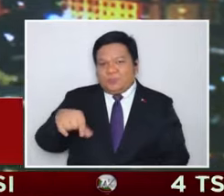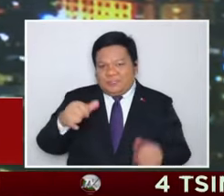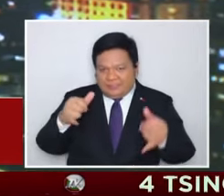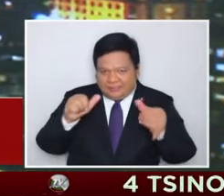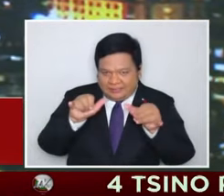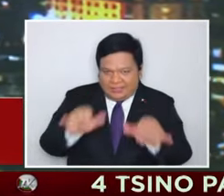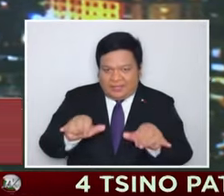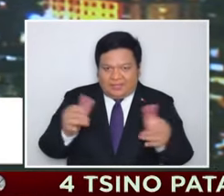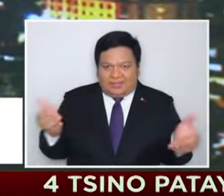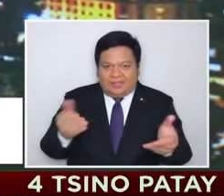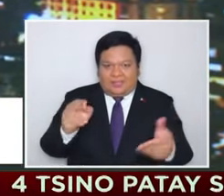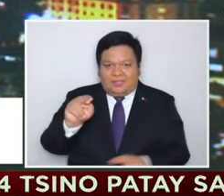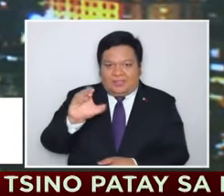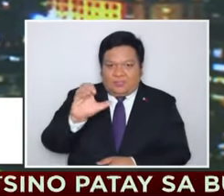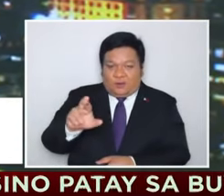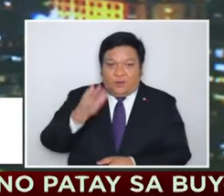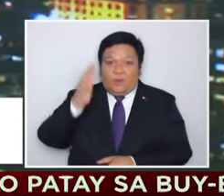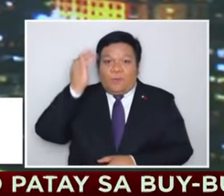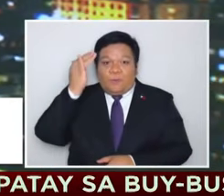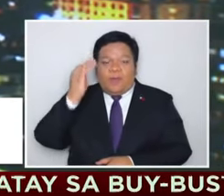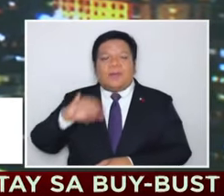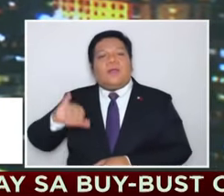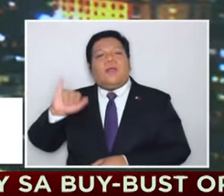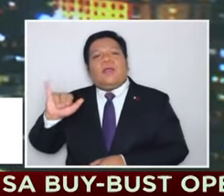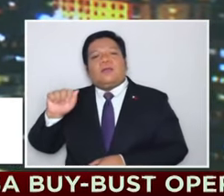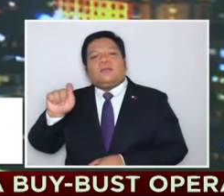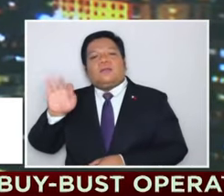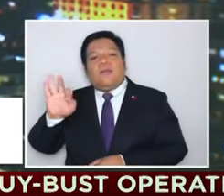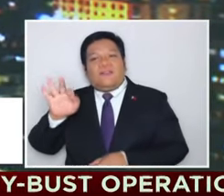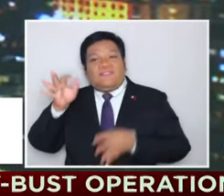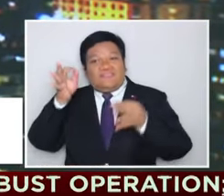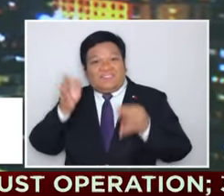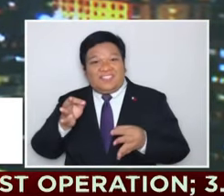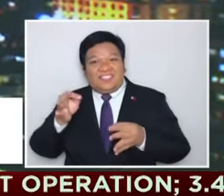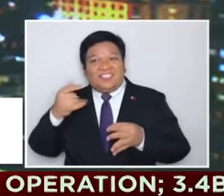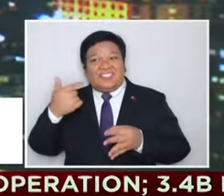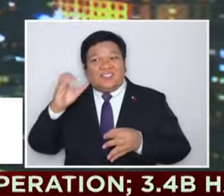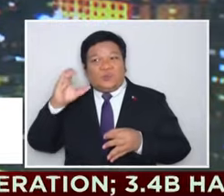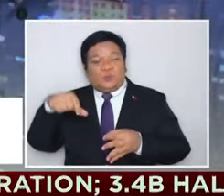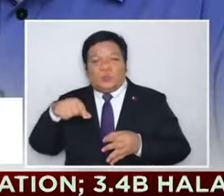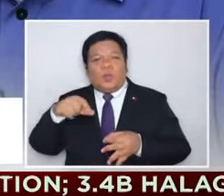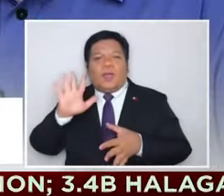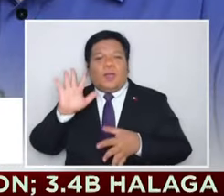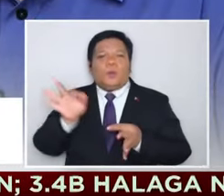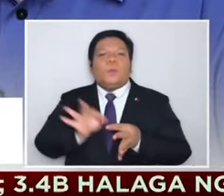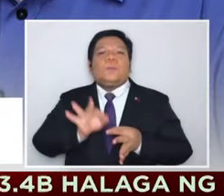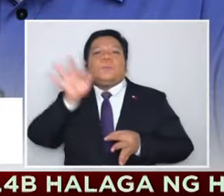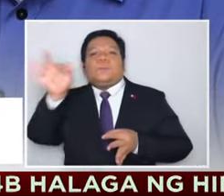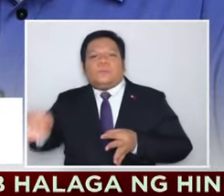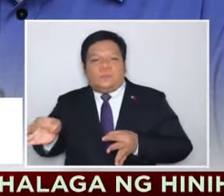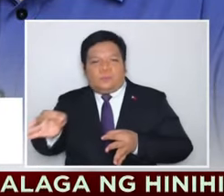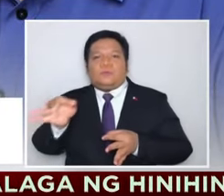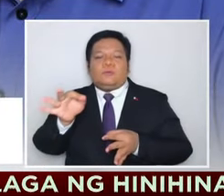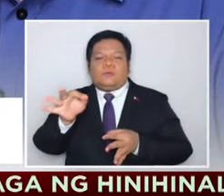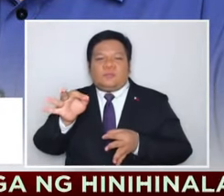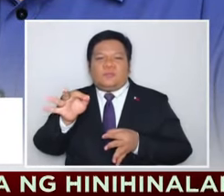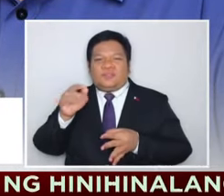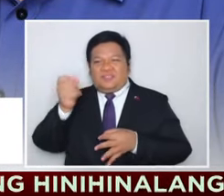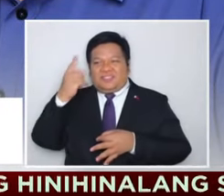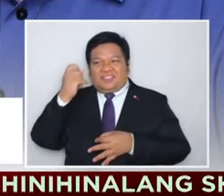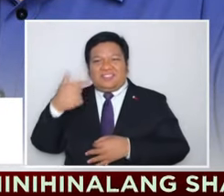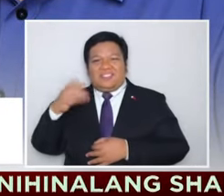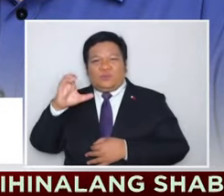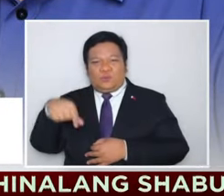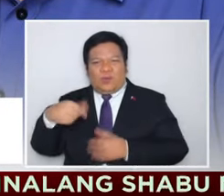ng IATF ang pagpapatupad ng kanilang unang in-announce na GCQ with alert level system sa